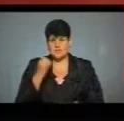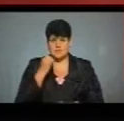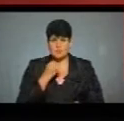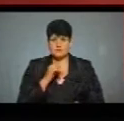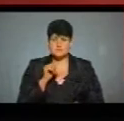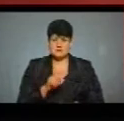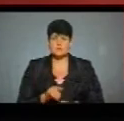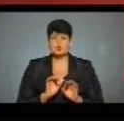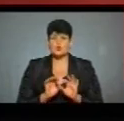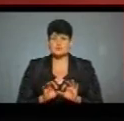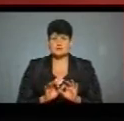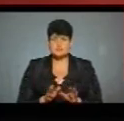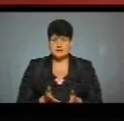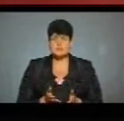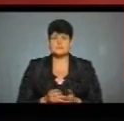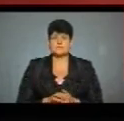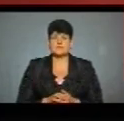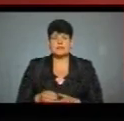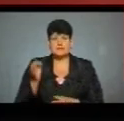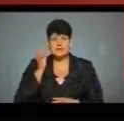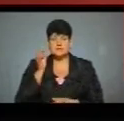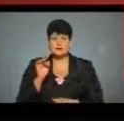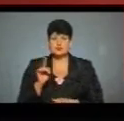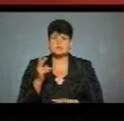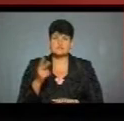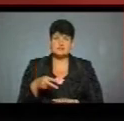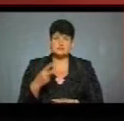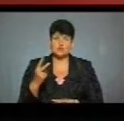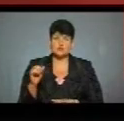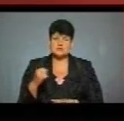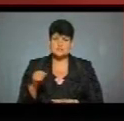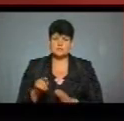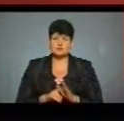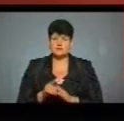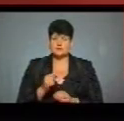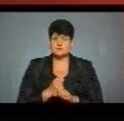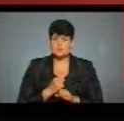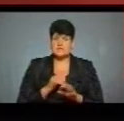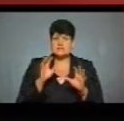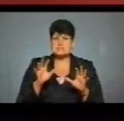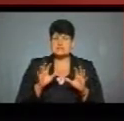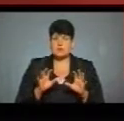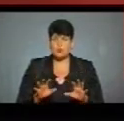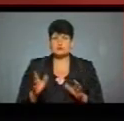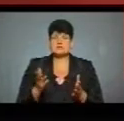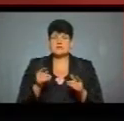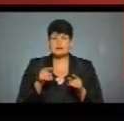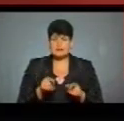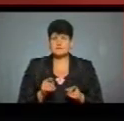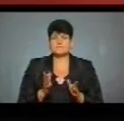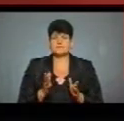що роз'яснили. І нагадаю, що з 22 серпня вступає в дію закон, за яким,